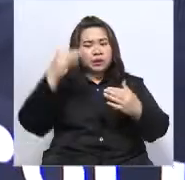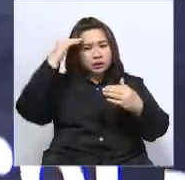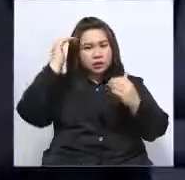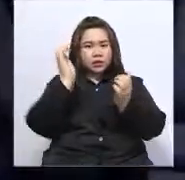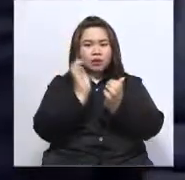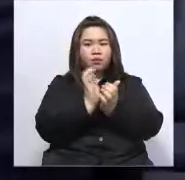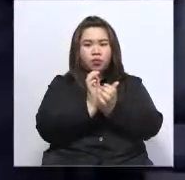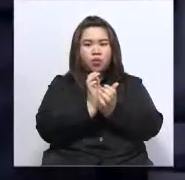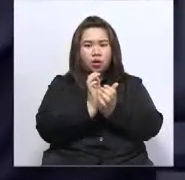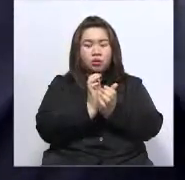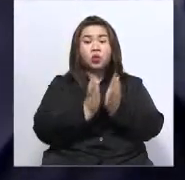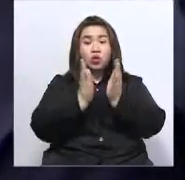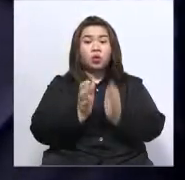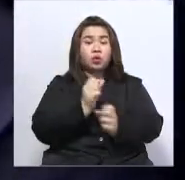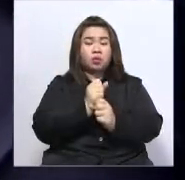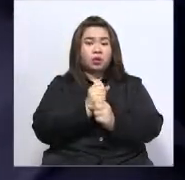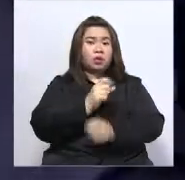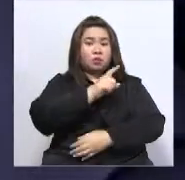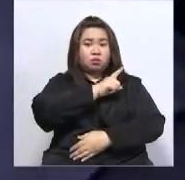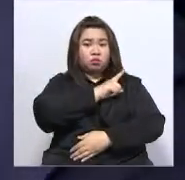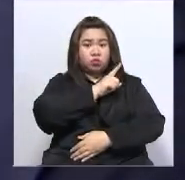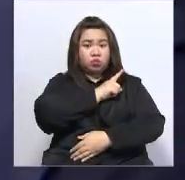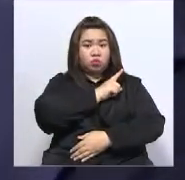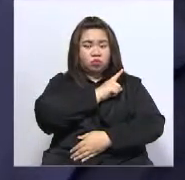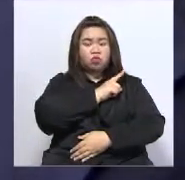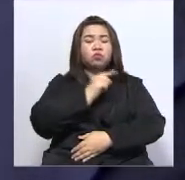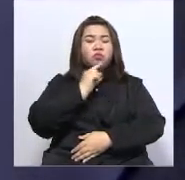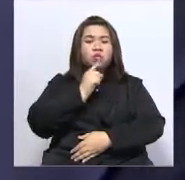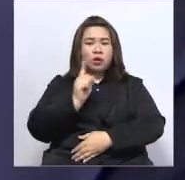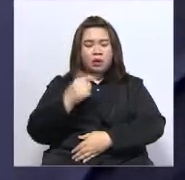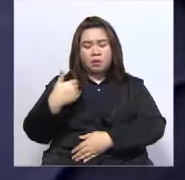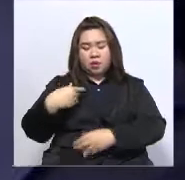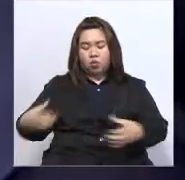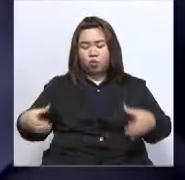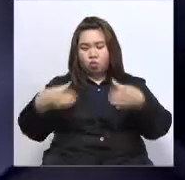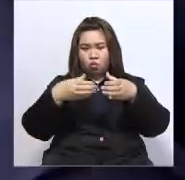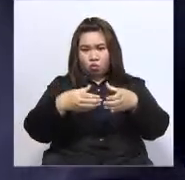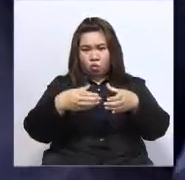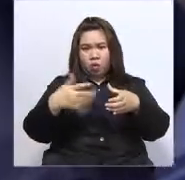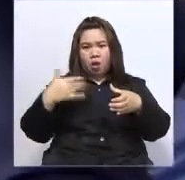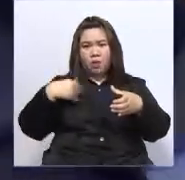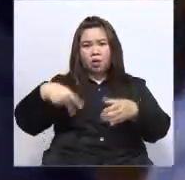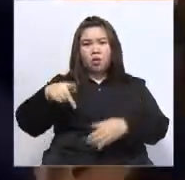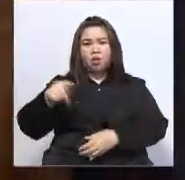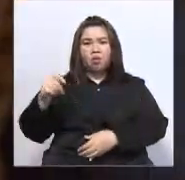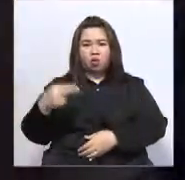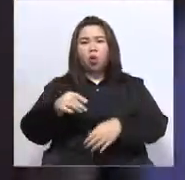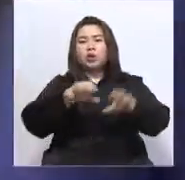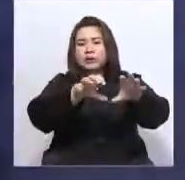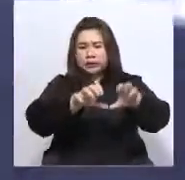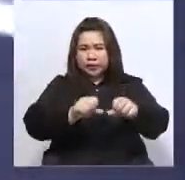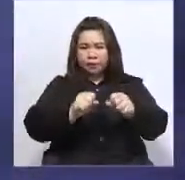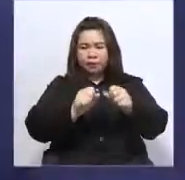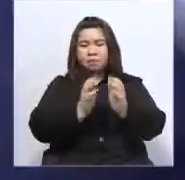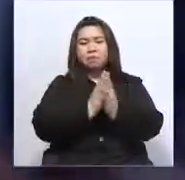จตรีไมตรีฉิมเฉิดค่ะผู้บังคับการกองปราบปรามค่ะนำกำลังตำรวจพร้อมเจ้าหน้าที่ปอท.เข้าจับกุมพระชั้น